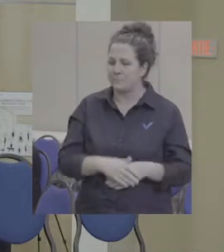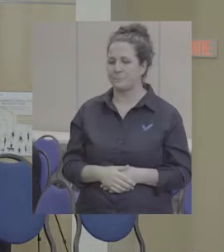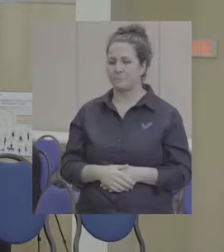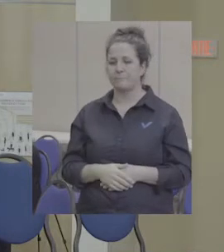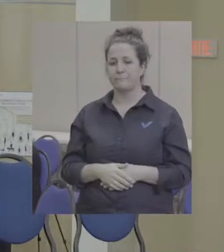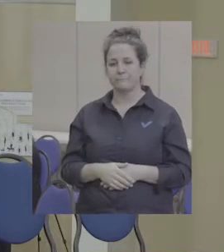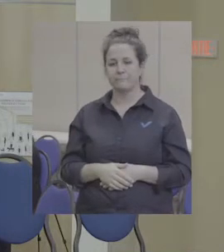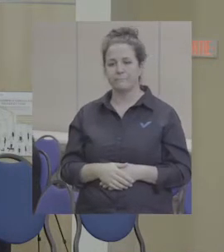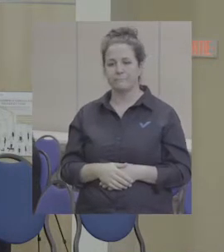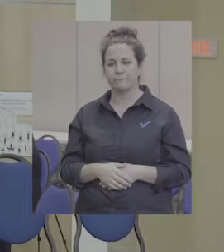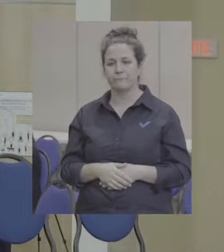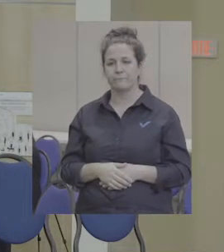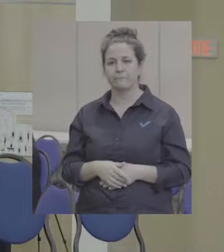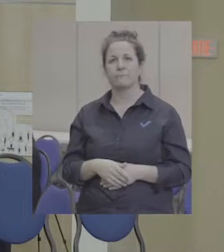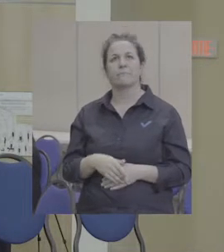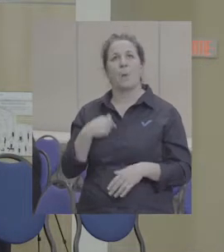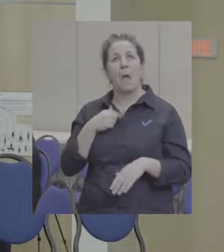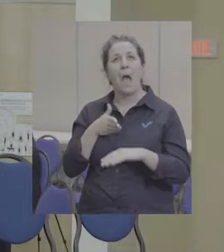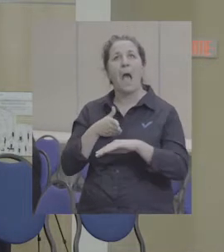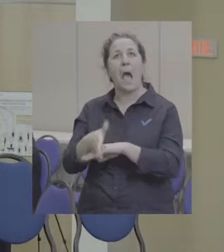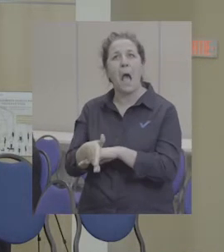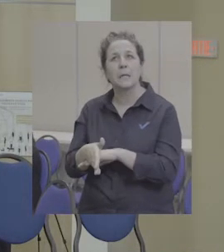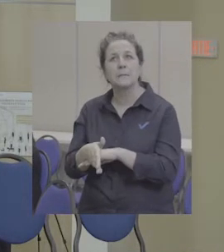on entre en appartement en février